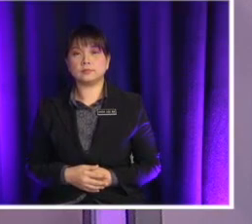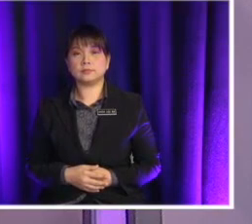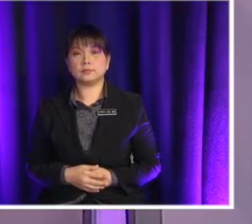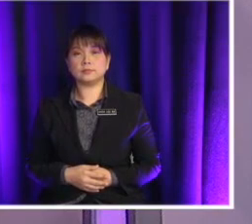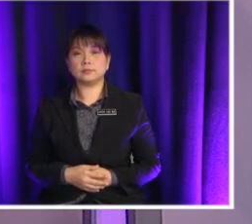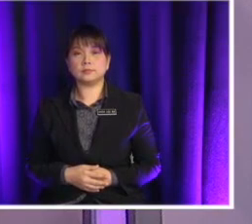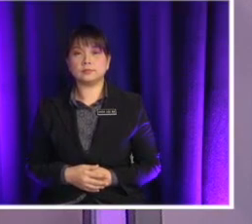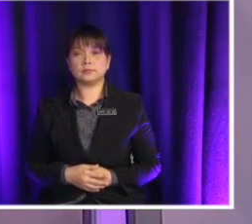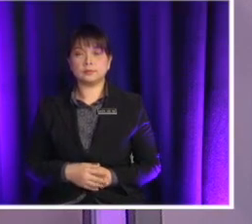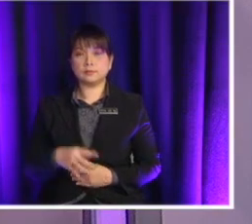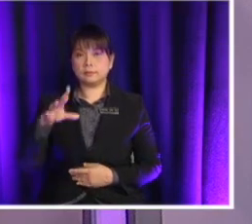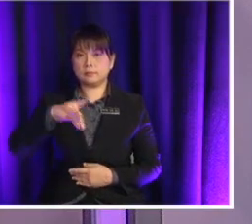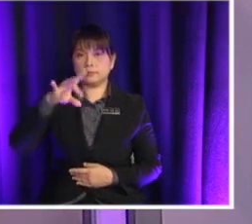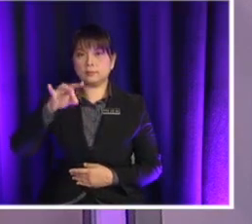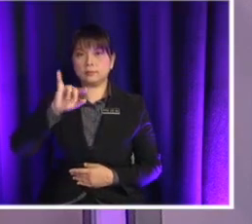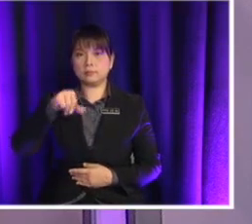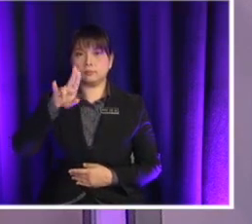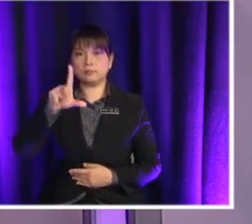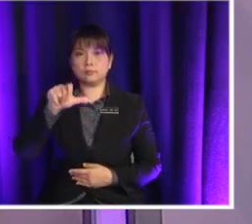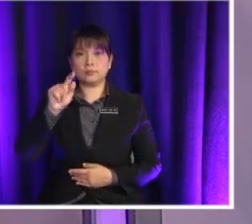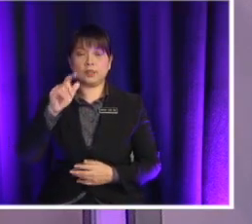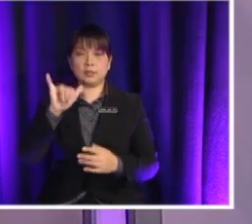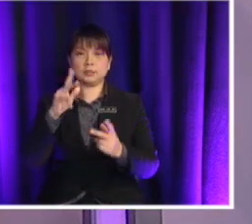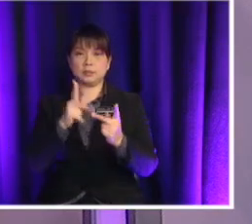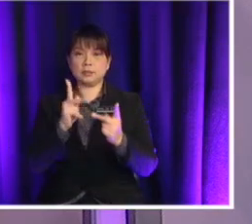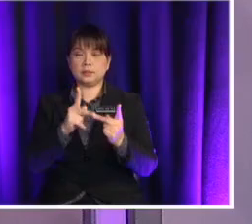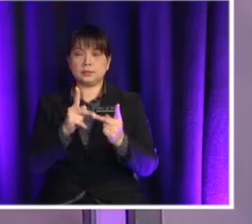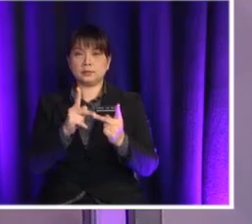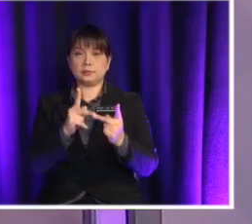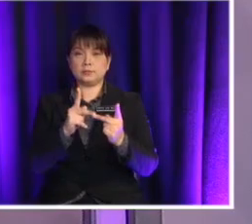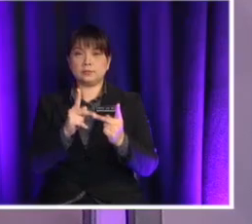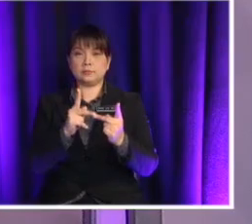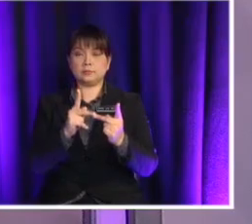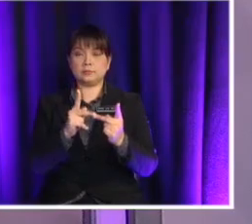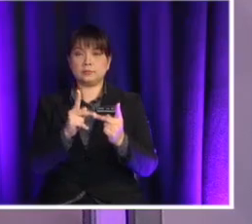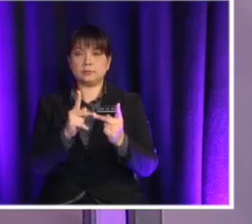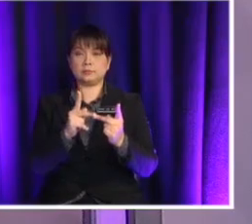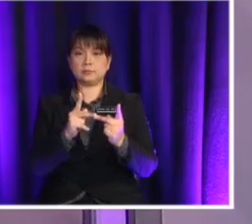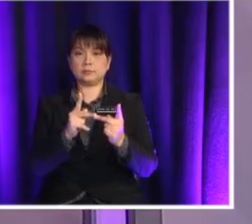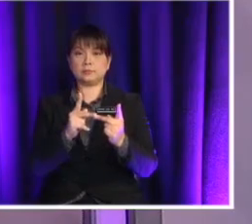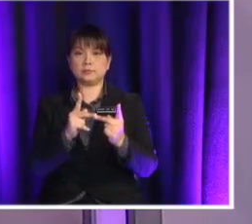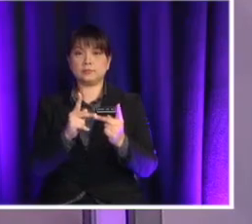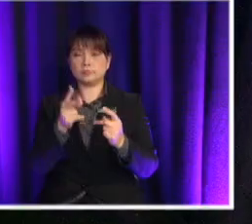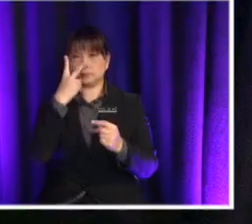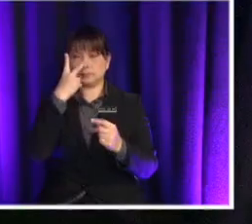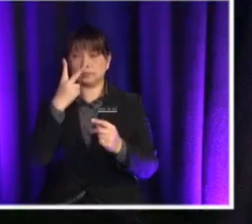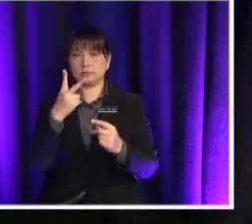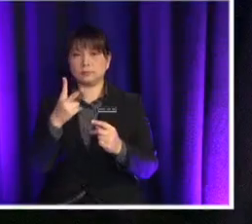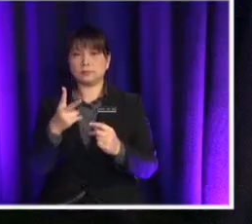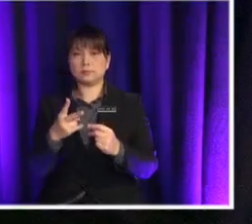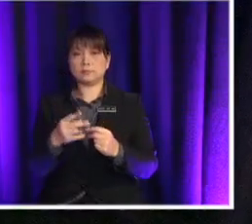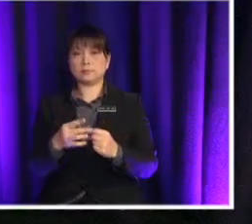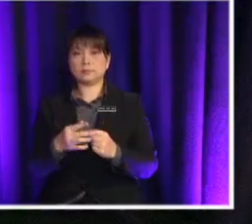pilih julat dulu. Pilih julat yang sesuai. Kata contoh kali 10. Okey, cikgu. Okey, kali 10. Boleh cikgu tunjuk pada kawan-kawan